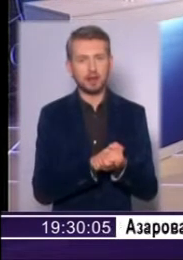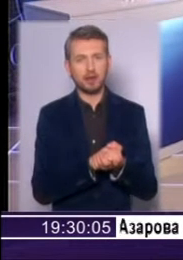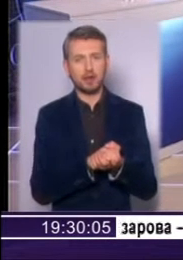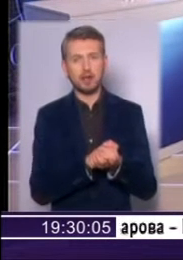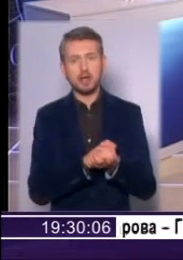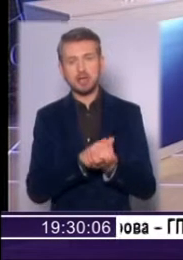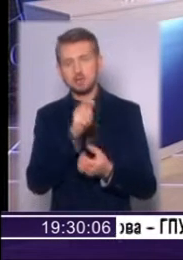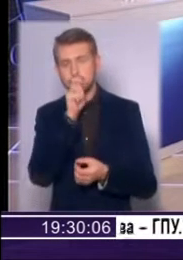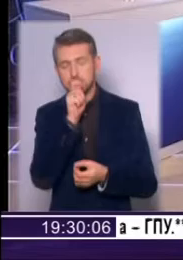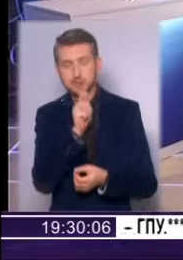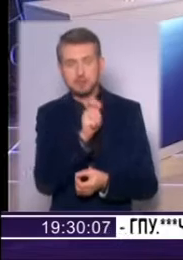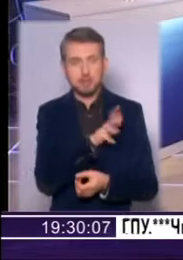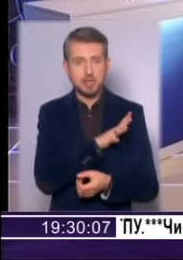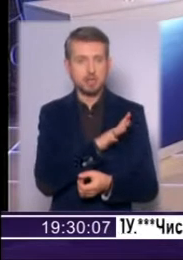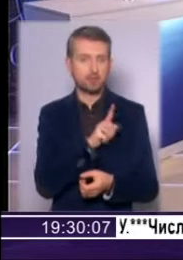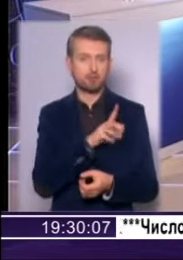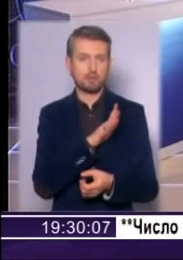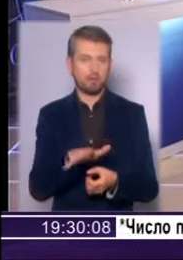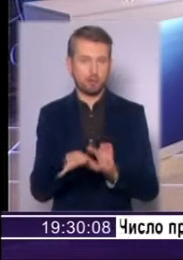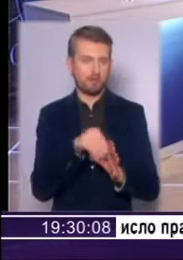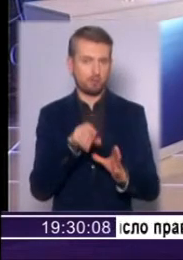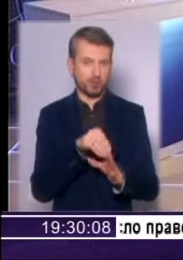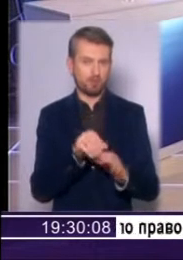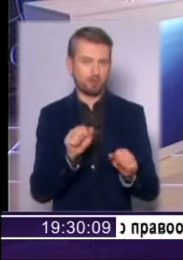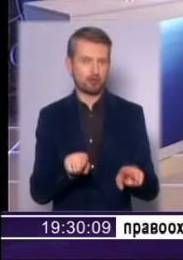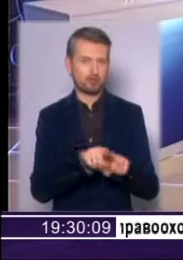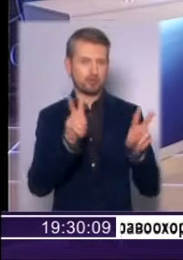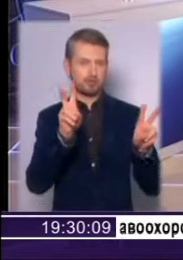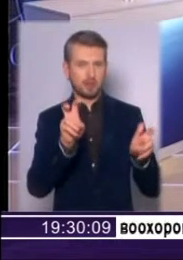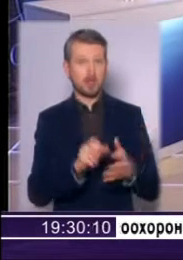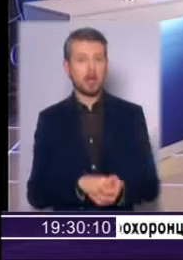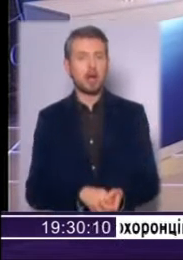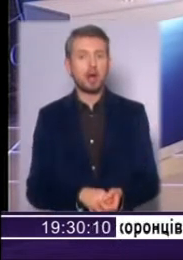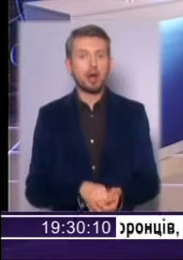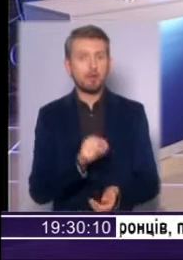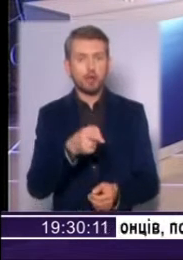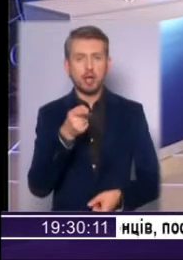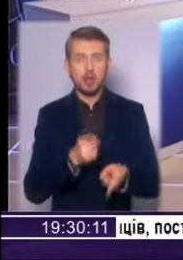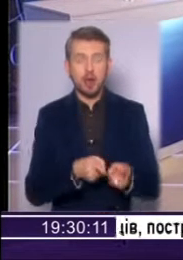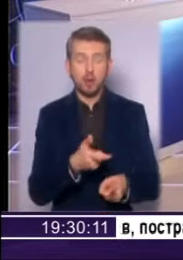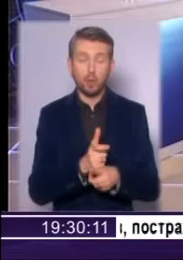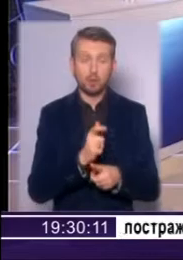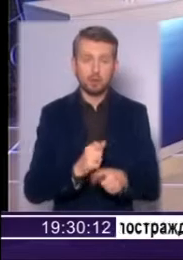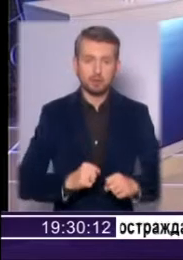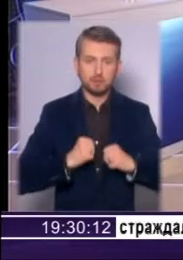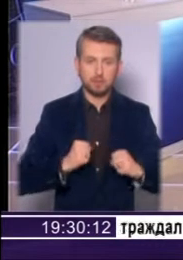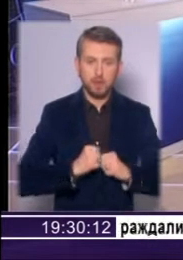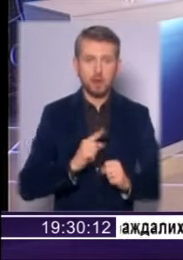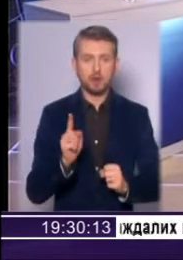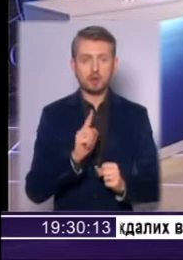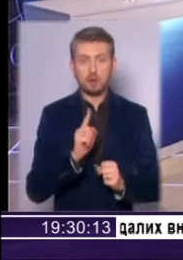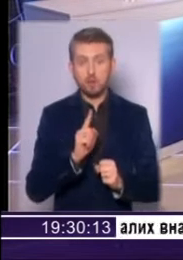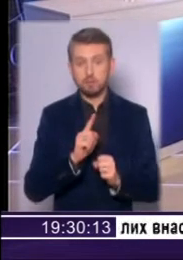будь-яким чином, щоб не відбулися вибори, можна її назвати буде. Тому що реально вони прикладають всіх зусиль, єдиний спосіб, щоб врятувати